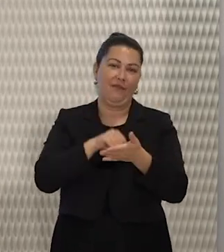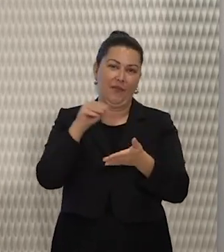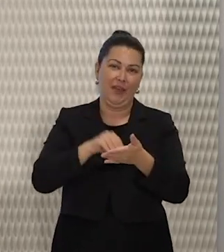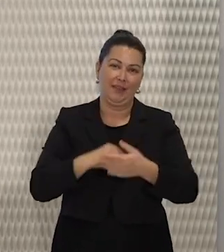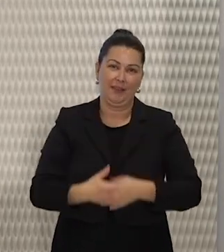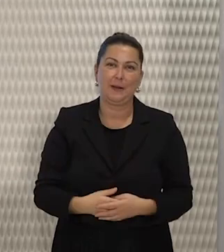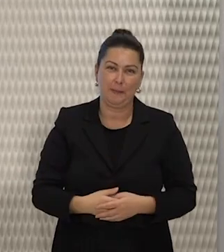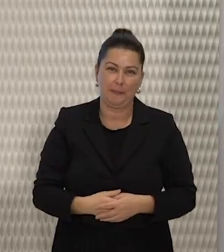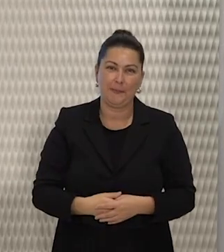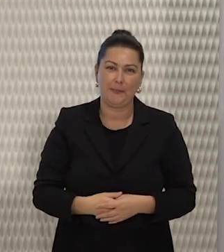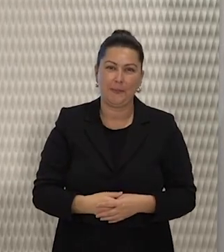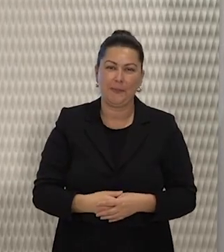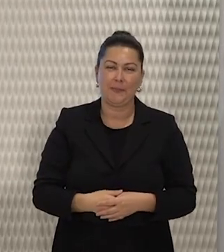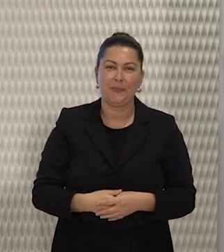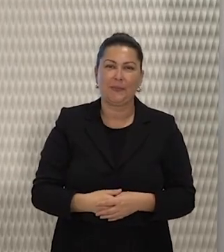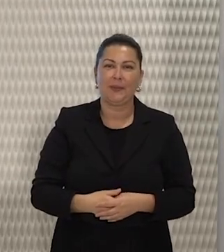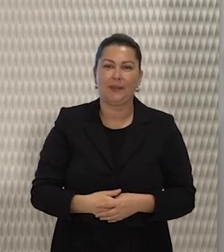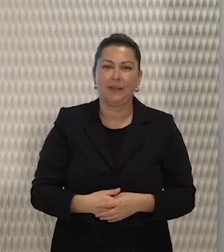ist.